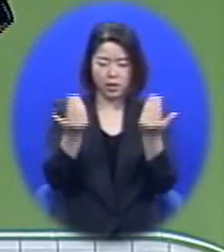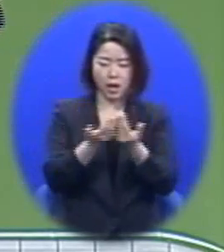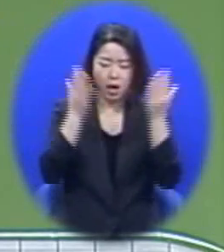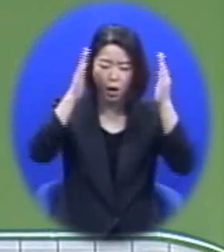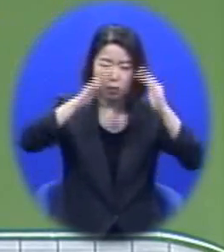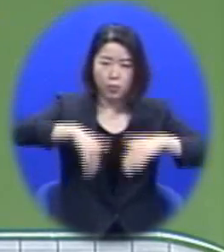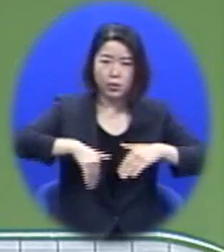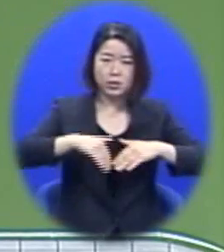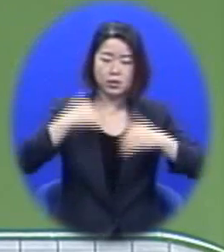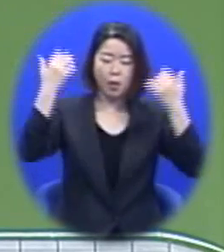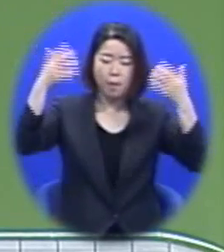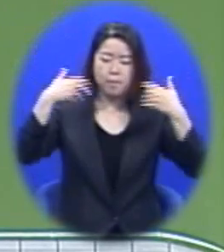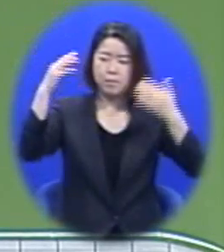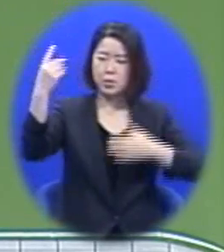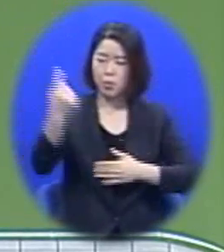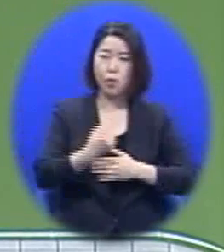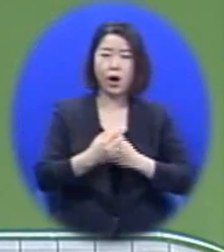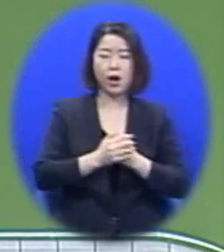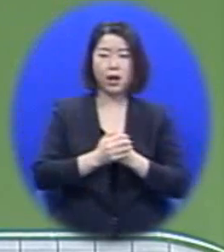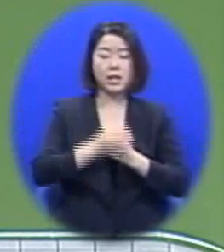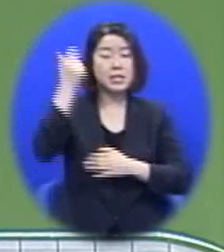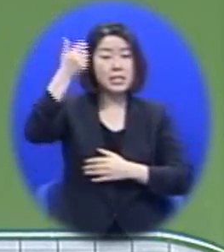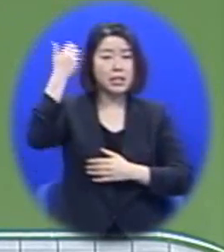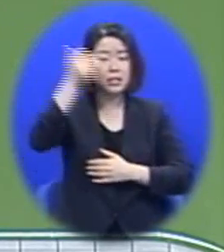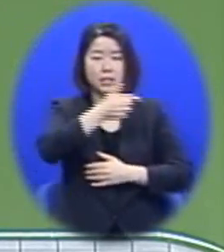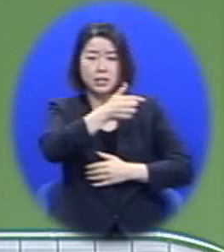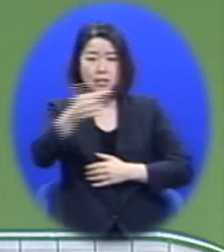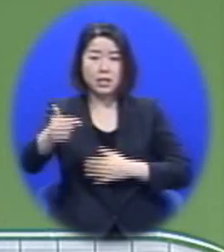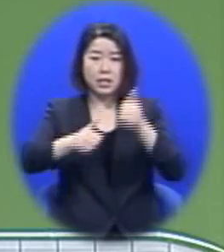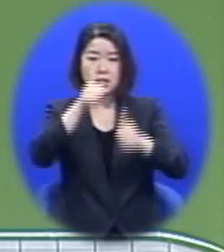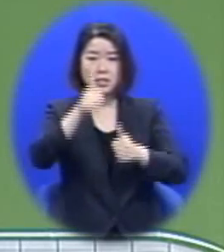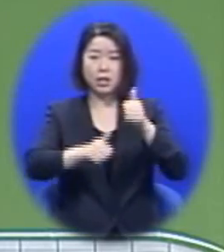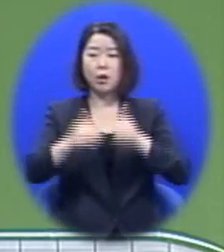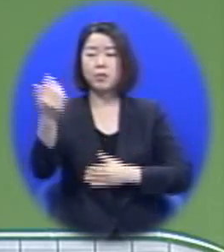내리는 풍파가 옵니다. 영적인 대시험이 옵니다.